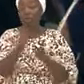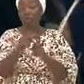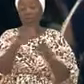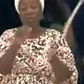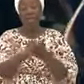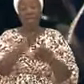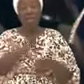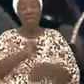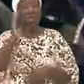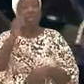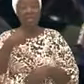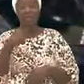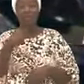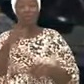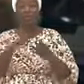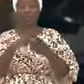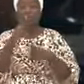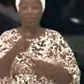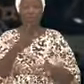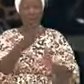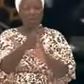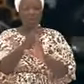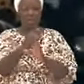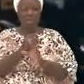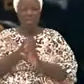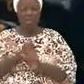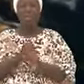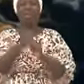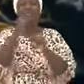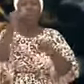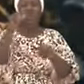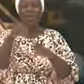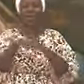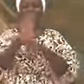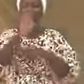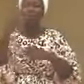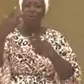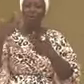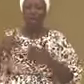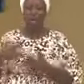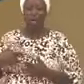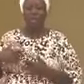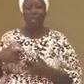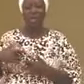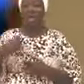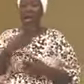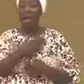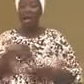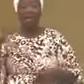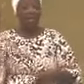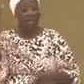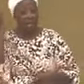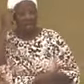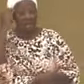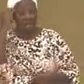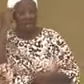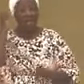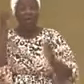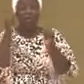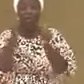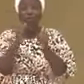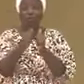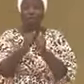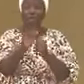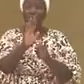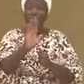que reçoit dans ton coeur et écoute de tes oreilles toutes